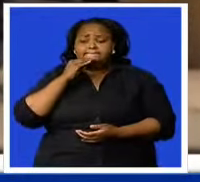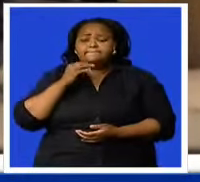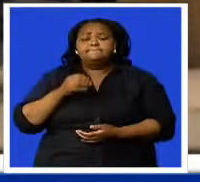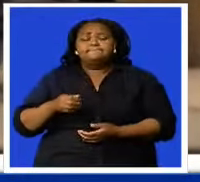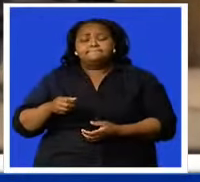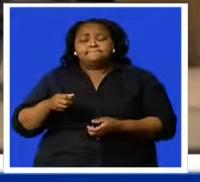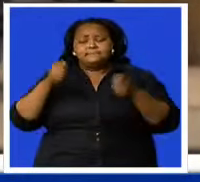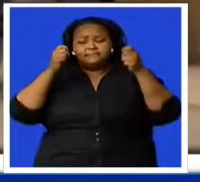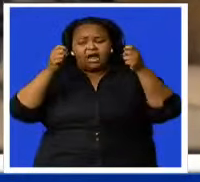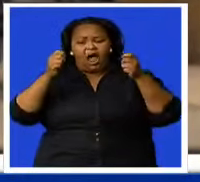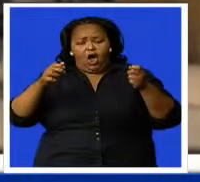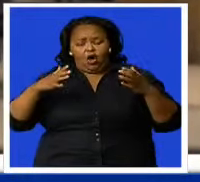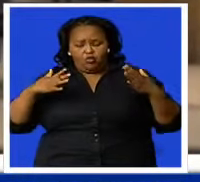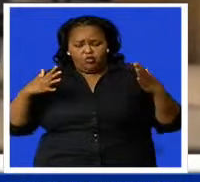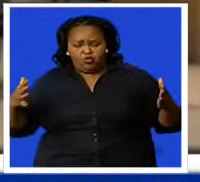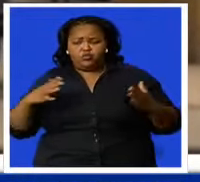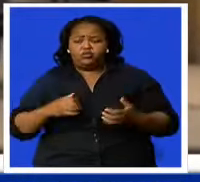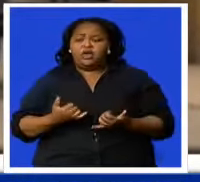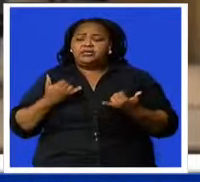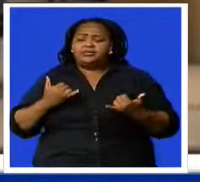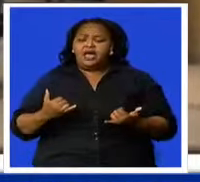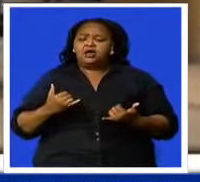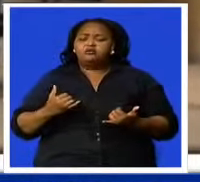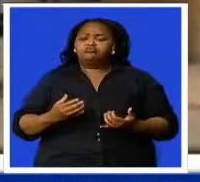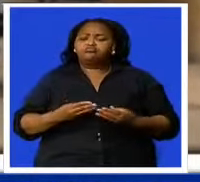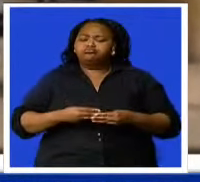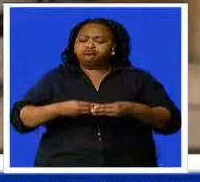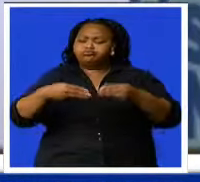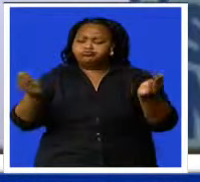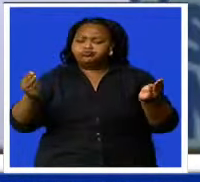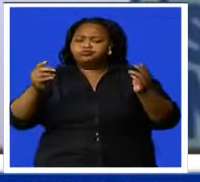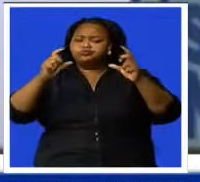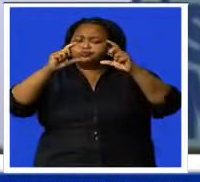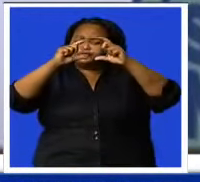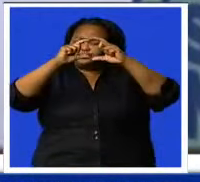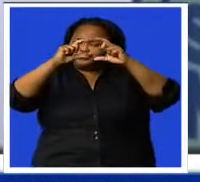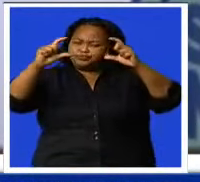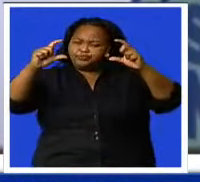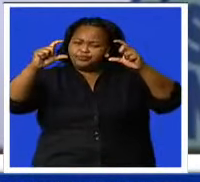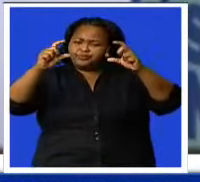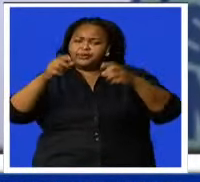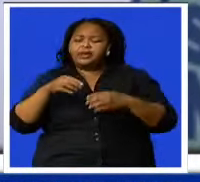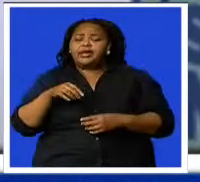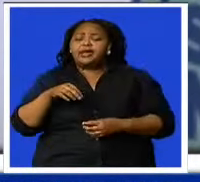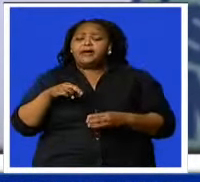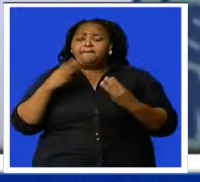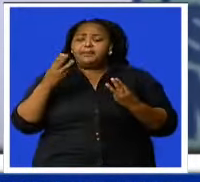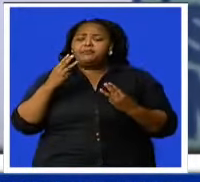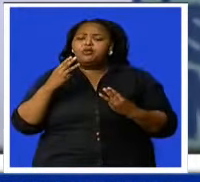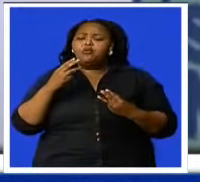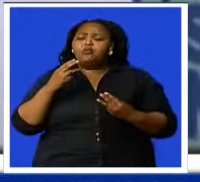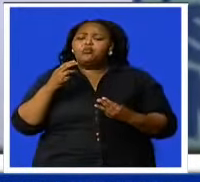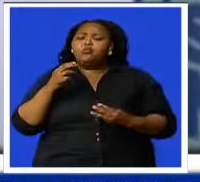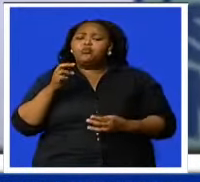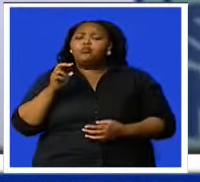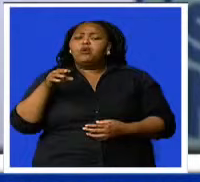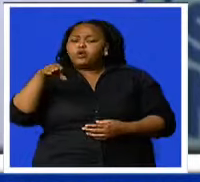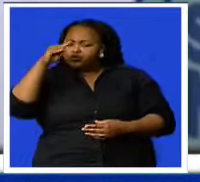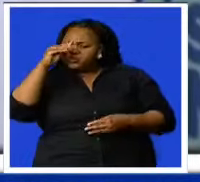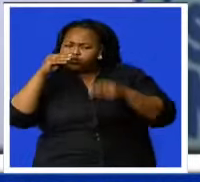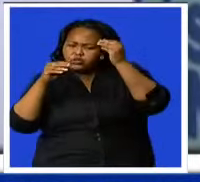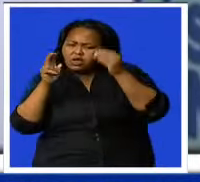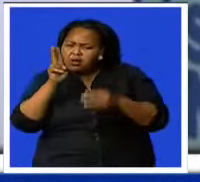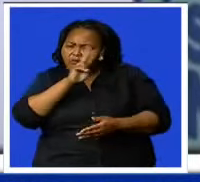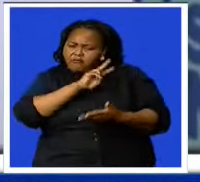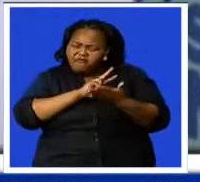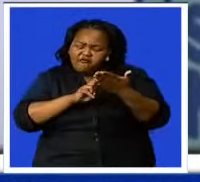sikhathi sihambisa nana kuma stickers ema public transport ukuthi abantu bakhona ukufunda ngalomkhankaso etindzaweni lapho khona